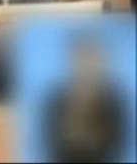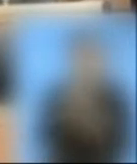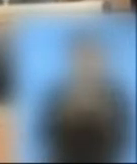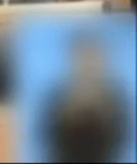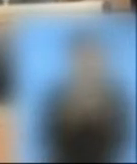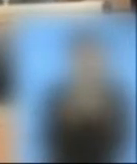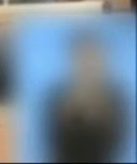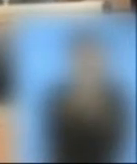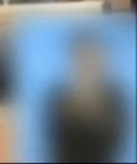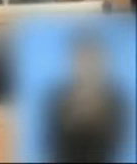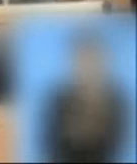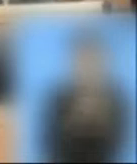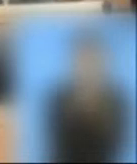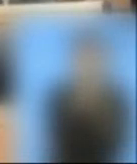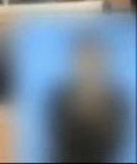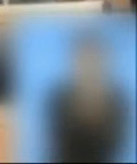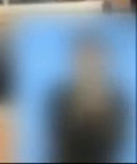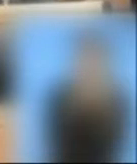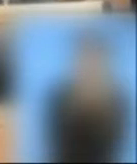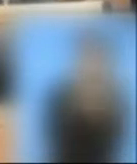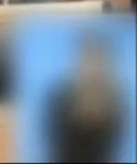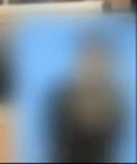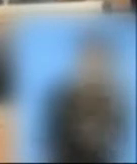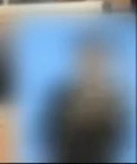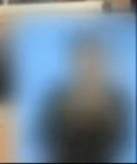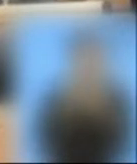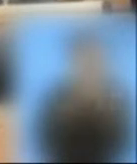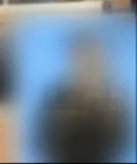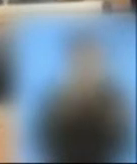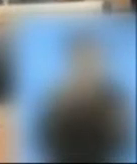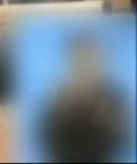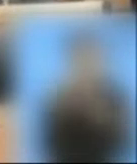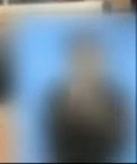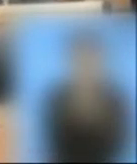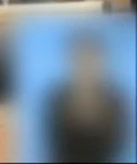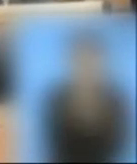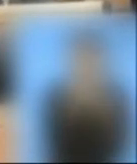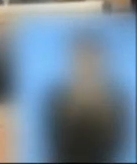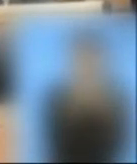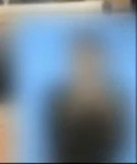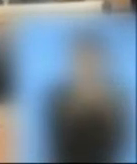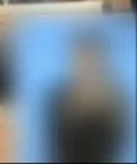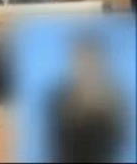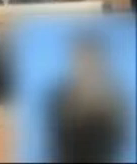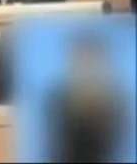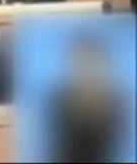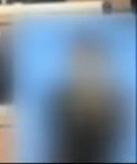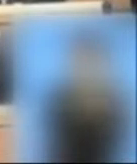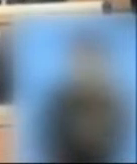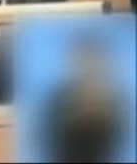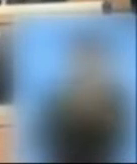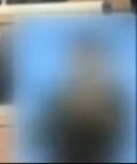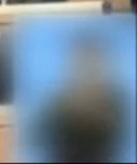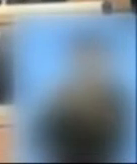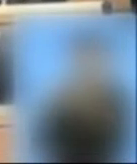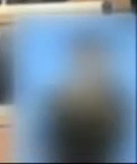ว่ามติคณะกรรมการฝ่ายกฎหมายของสภาเห็นตรงกันว่าต้องมีการแนบสำเนาถอดถอนดังกล่าวมากับบัญญัติ